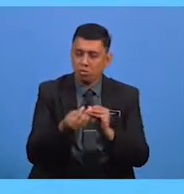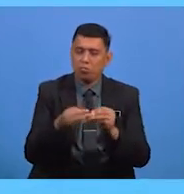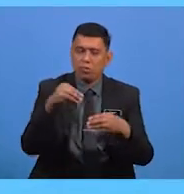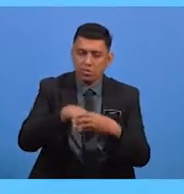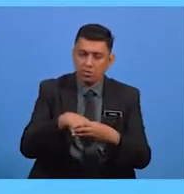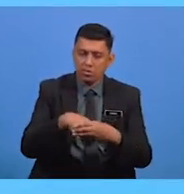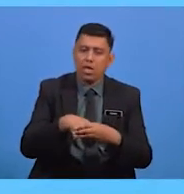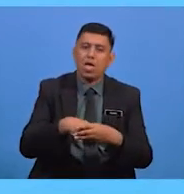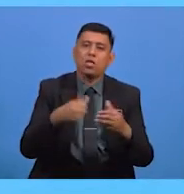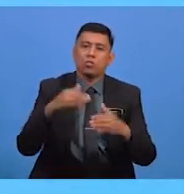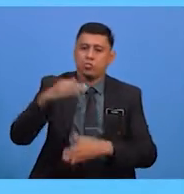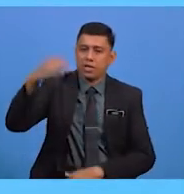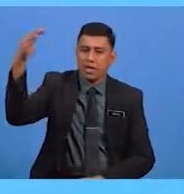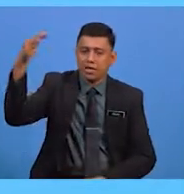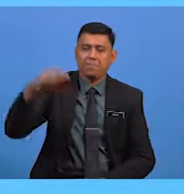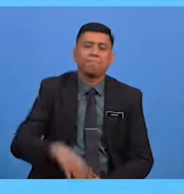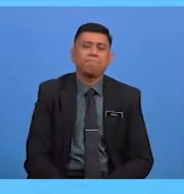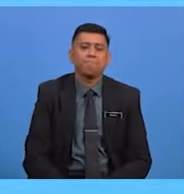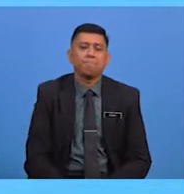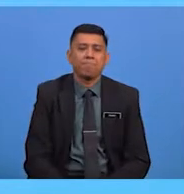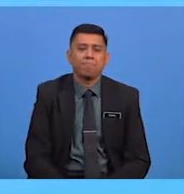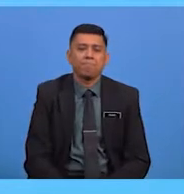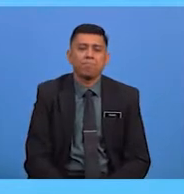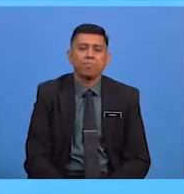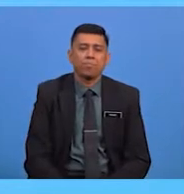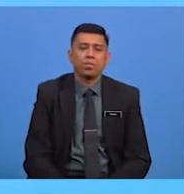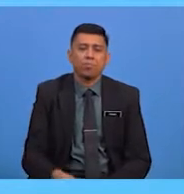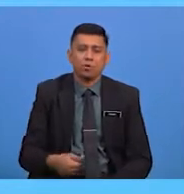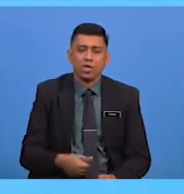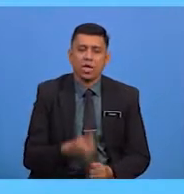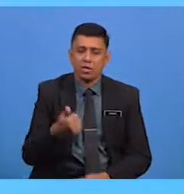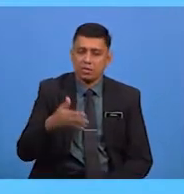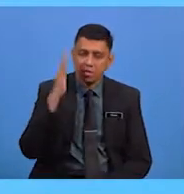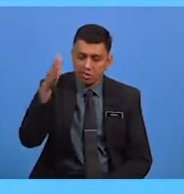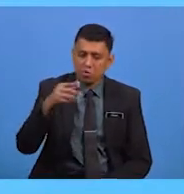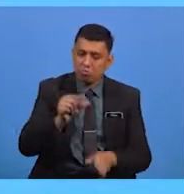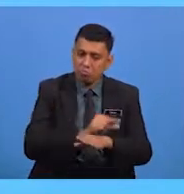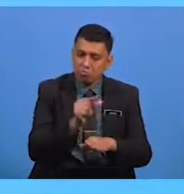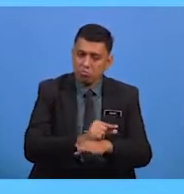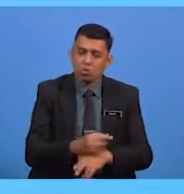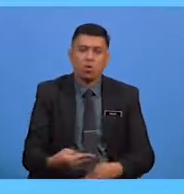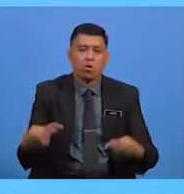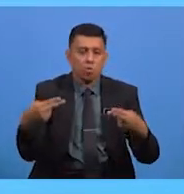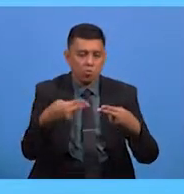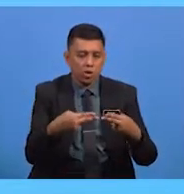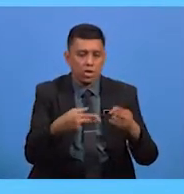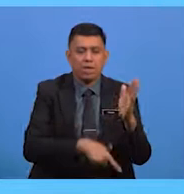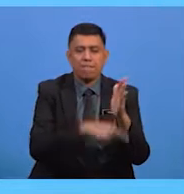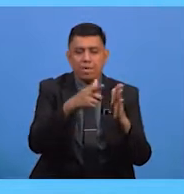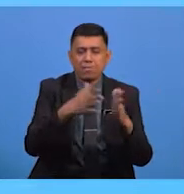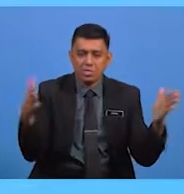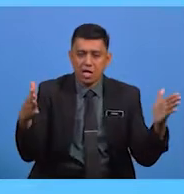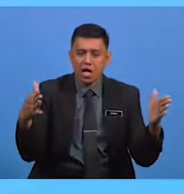dalam turutan menaik. Turutan menaik akan menggunakan operator hubungan lebih besar daripada